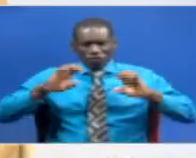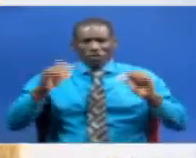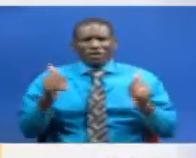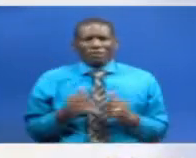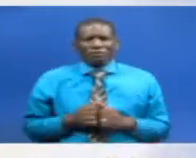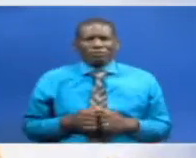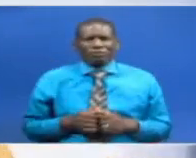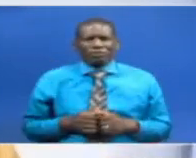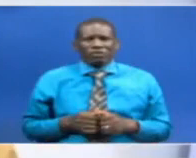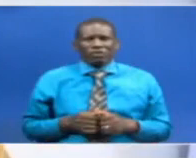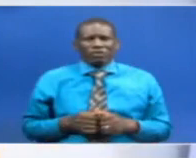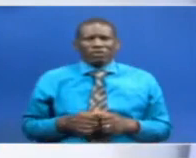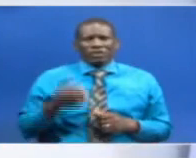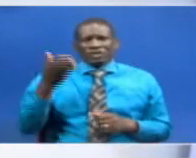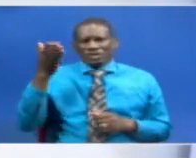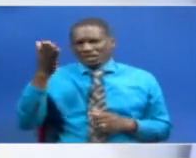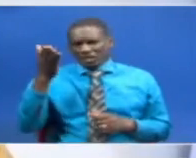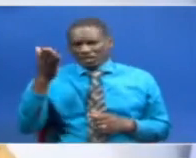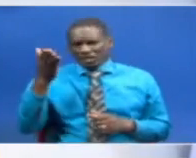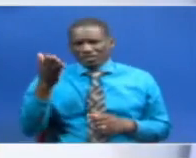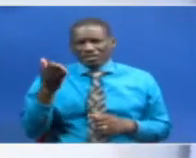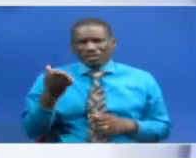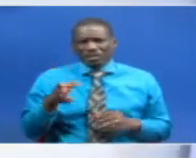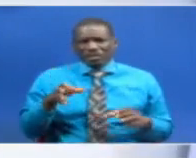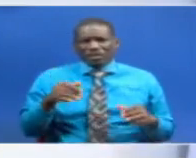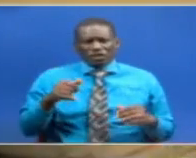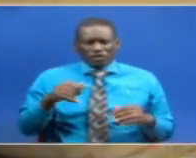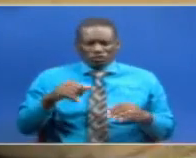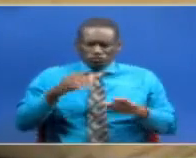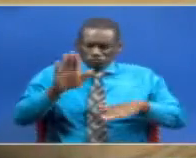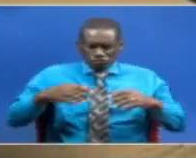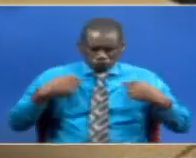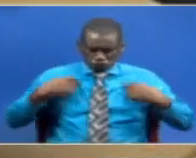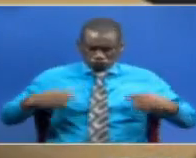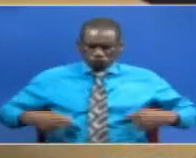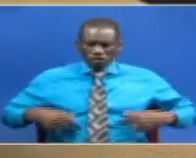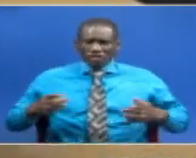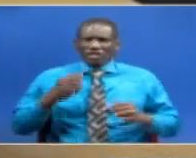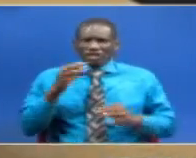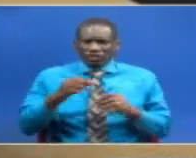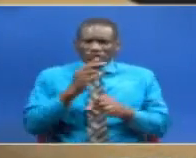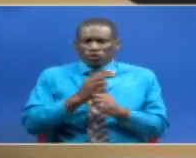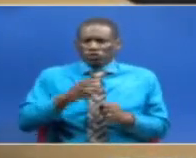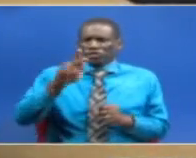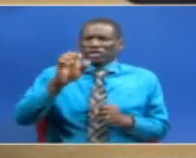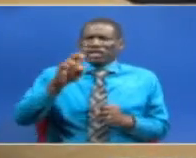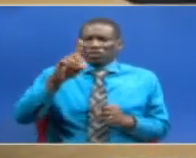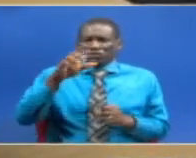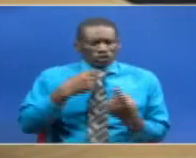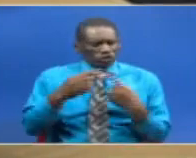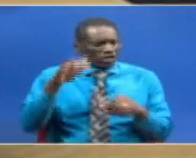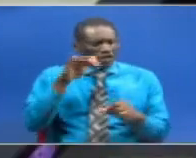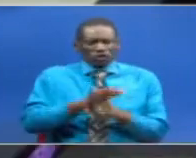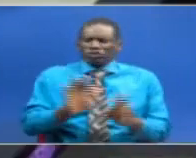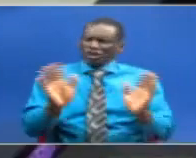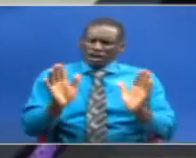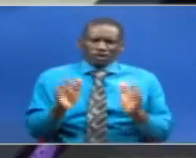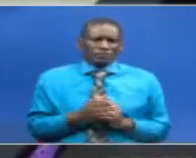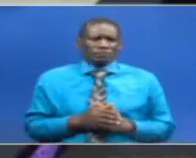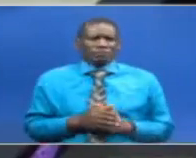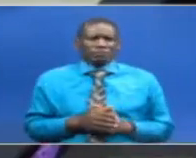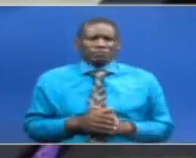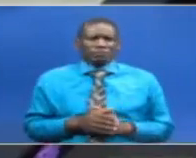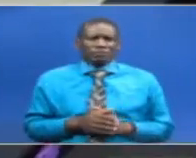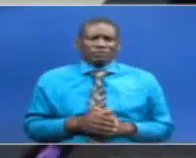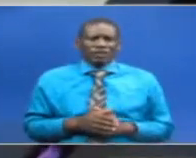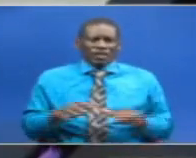Ana Milulesa anajishabiriwa kwa suti hii. Anasema ukivaa kaunda usiongee sana, yenyewe tu